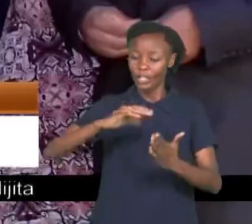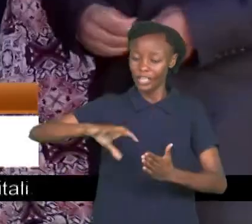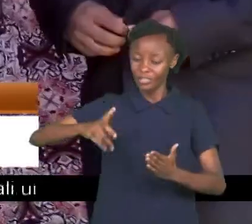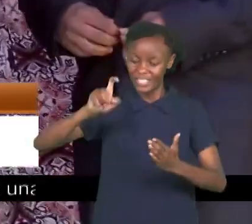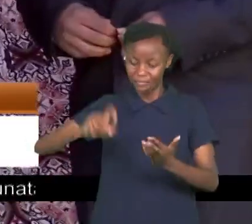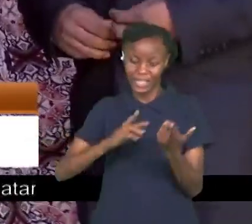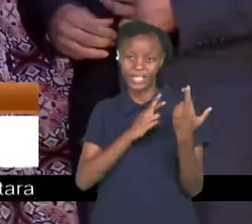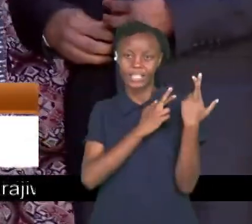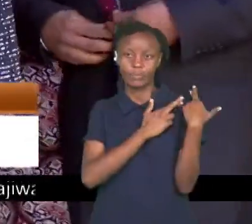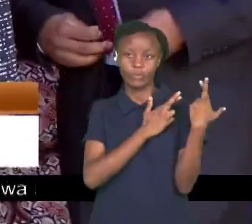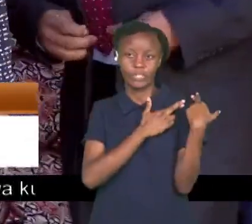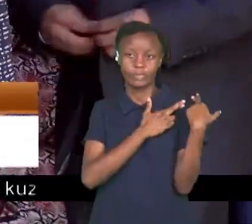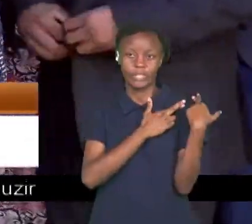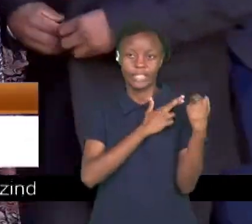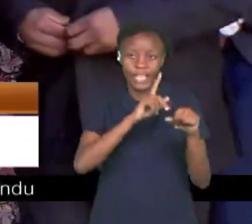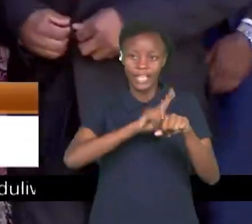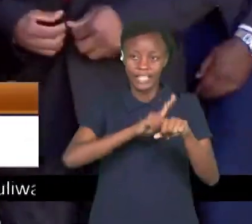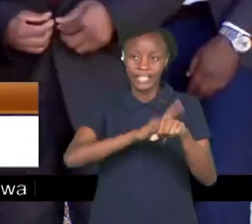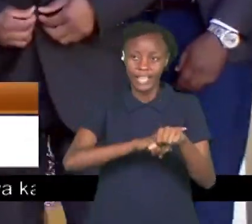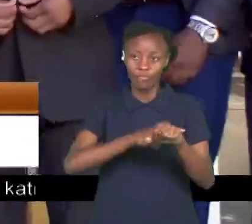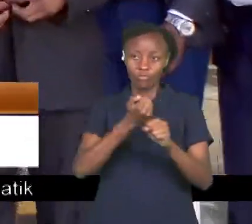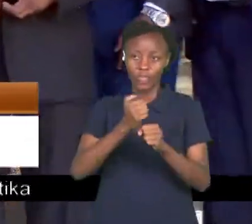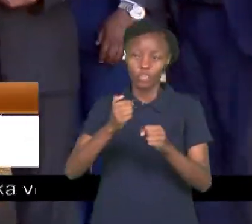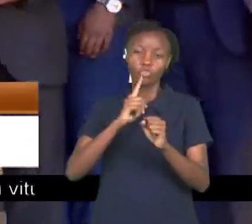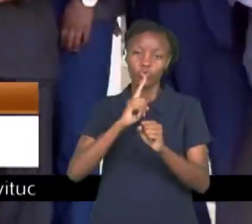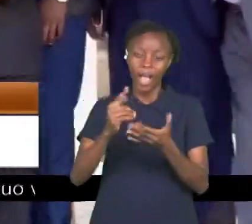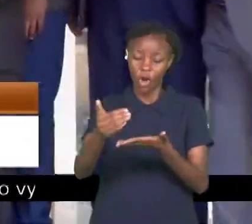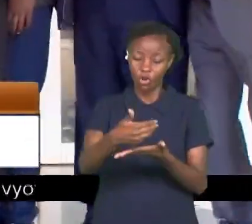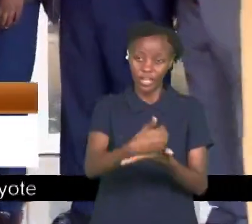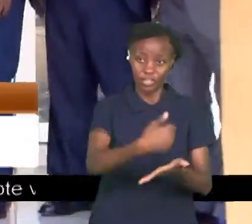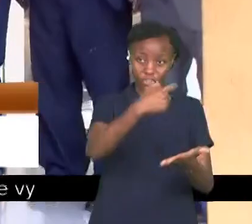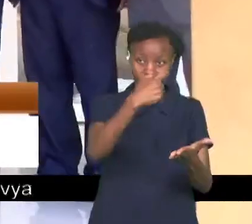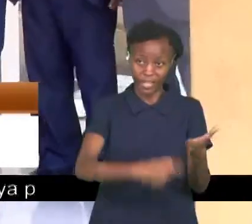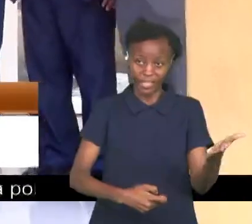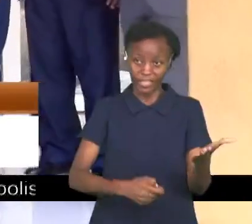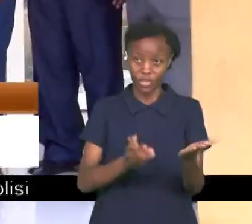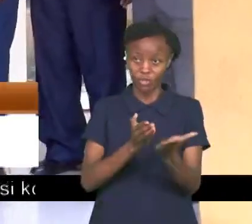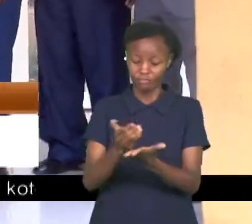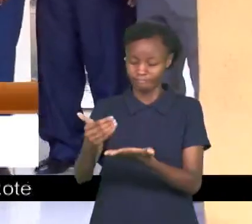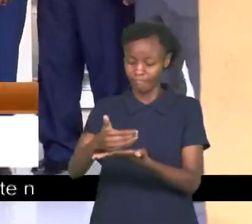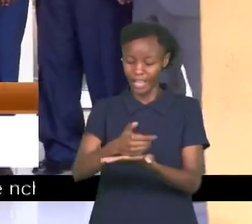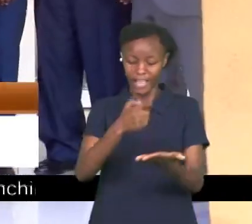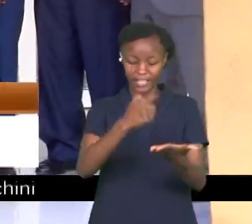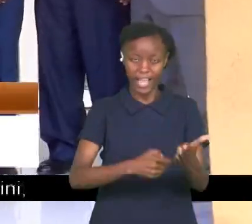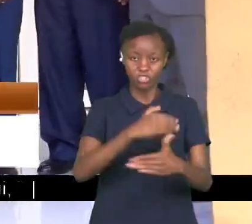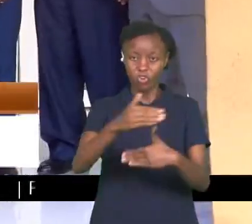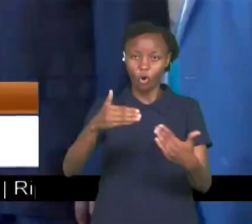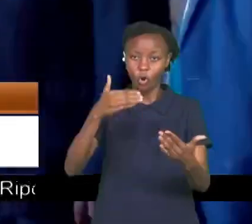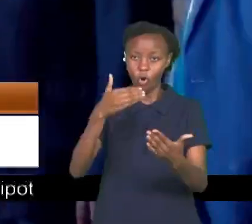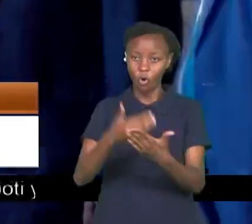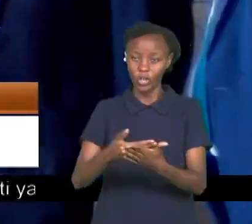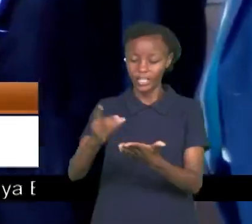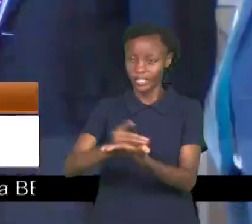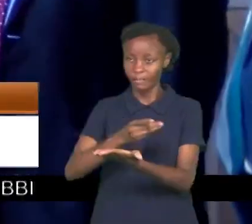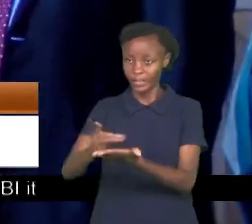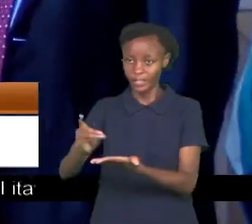kuwajibika ipasavyo katika kufanikisha miradi ya kaunti na kitaifa kwa kuhakikisha kwamba zinakusanya ushuru kutoka kwa sekta zote zinazofaa